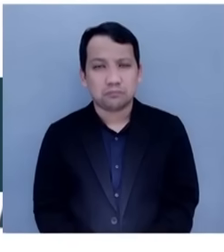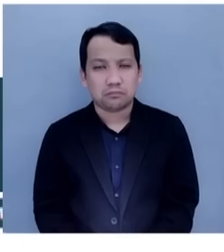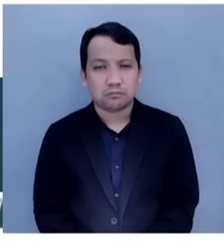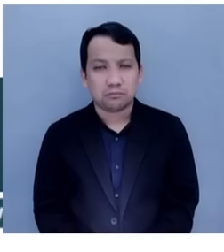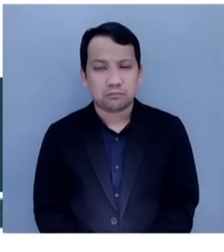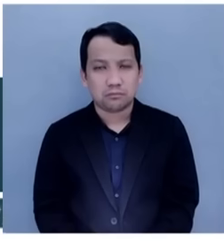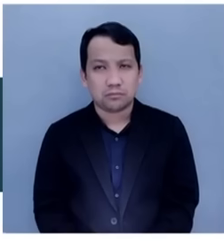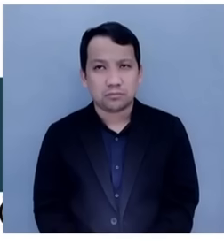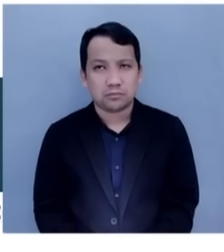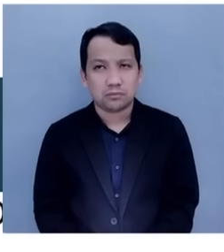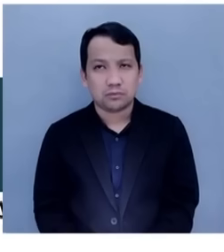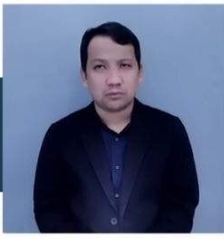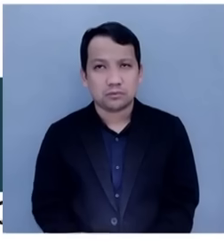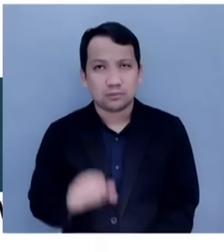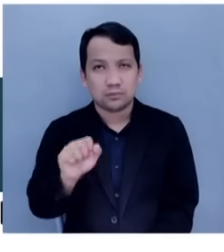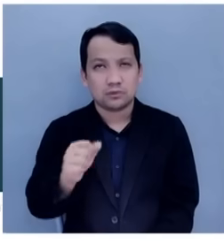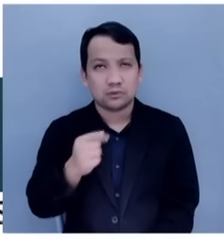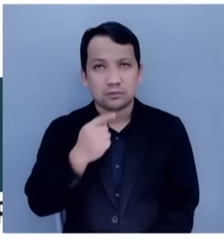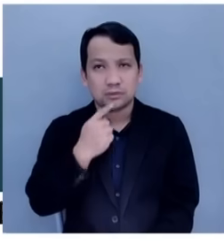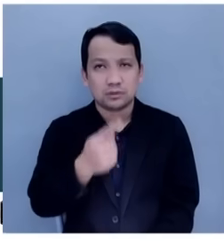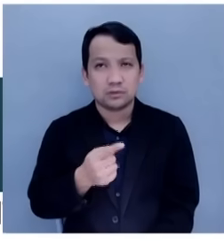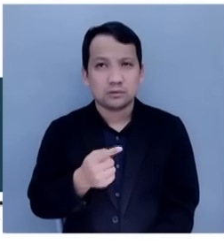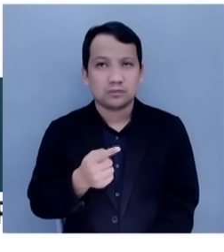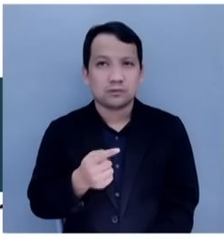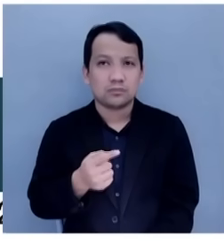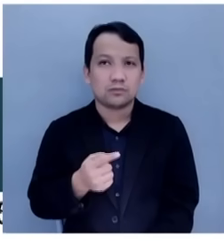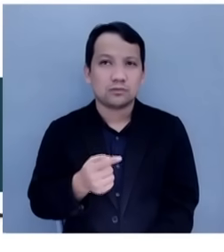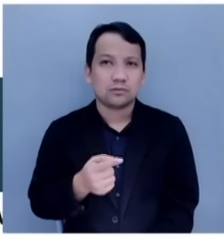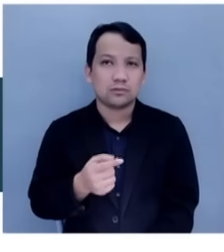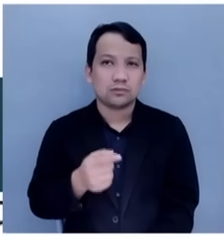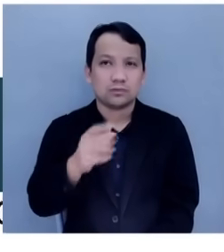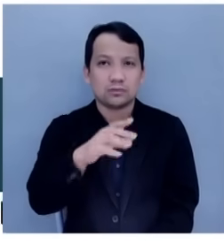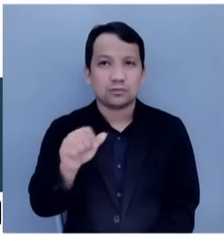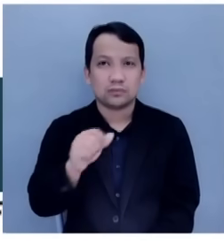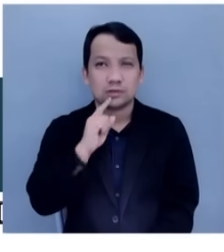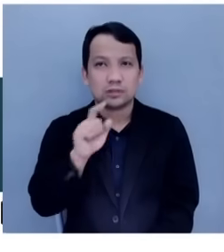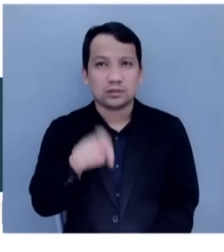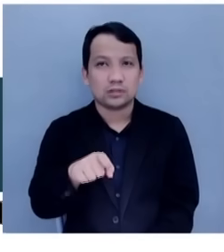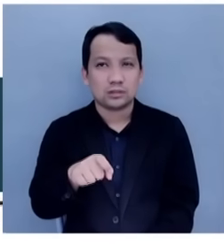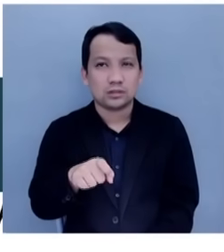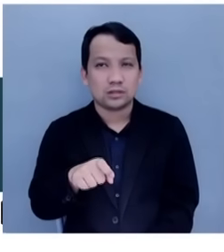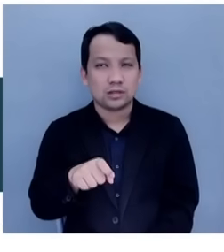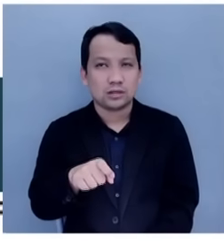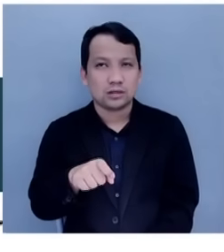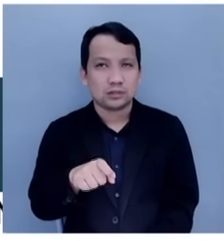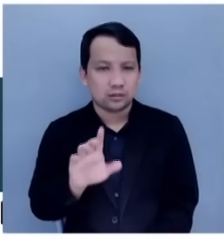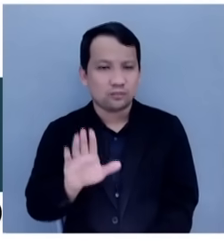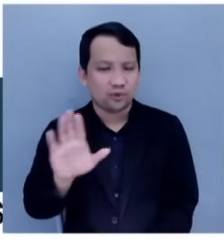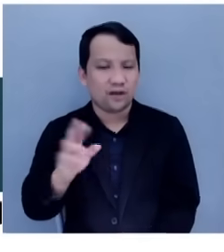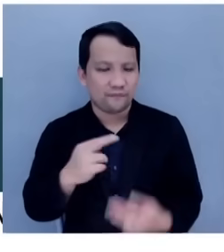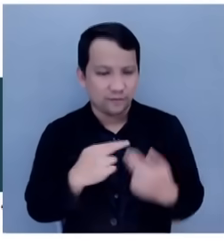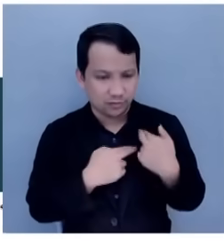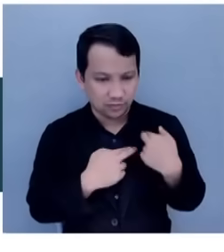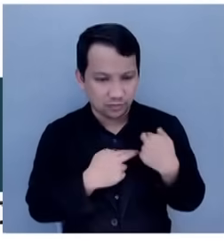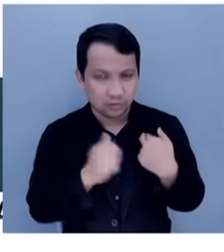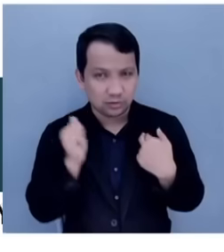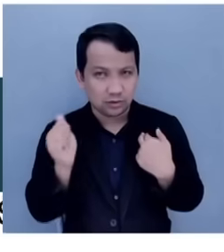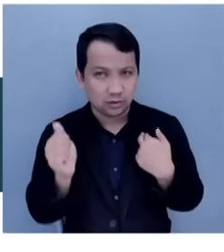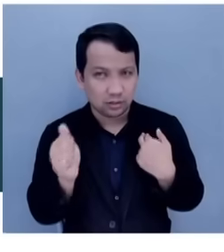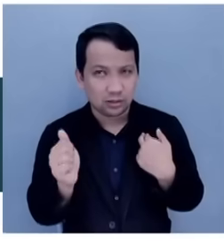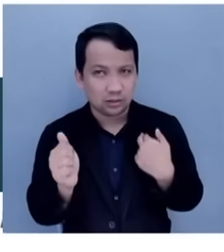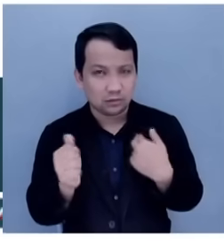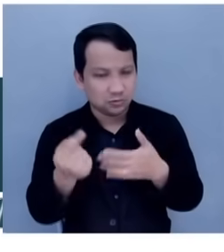Yeah. So sabi ko nga, no, the COA has dismissed his obligation, no, to